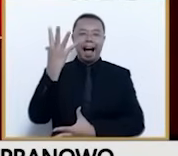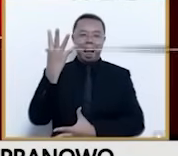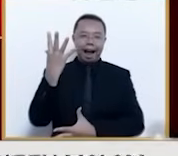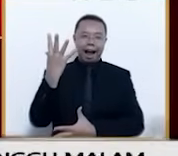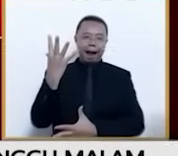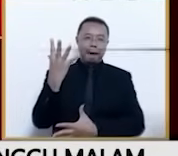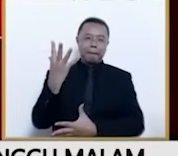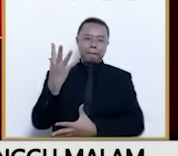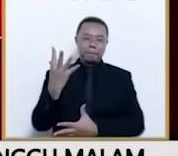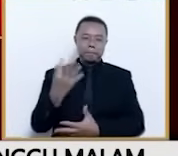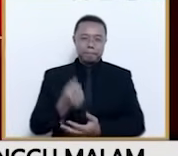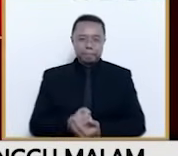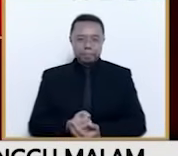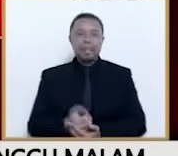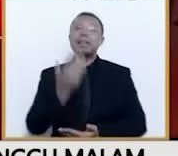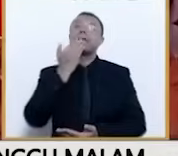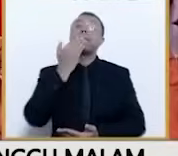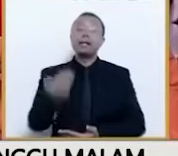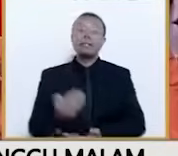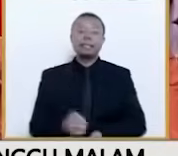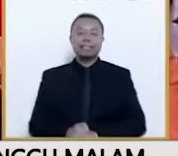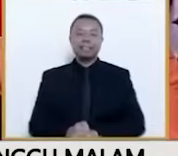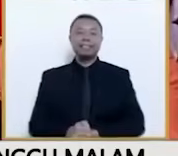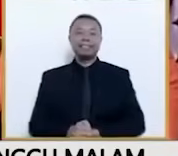menyala. Terima kasih.